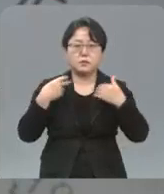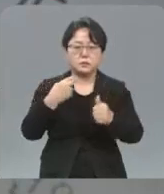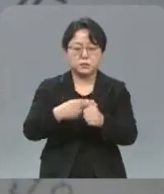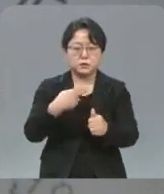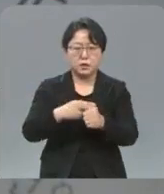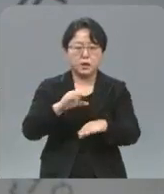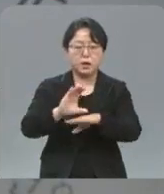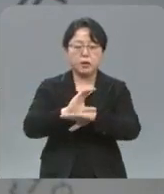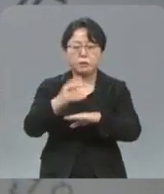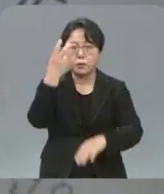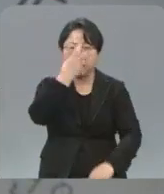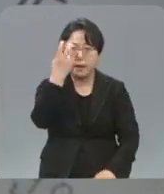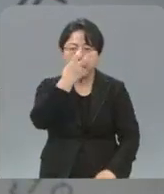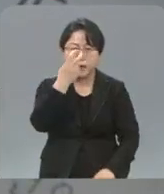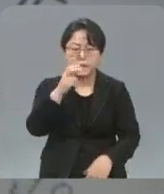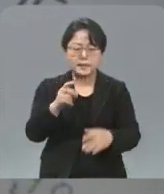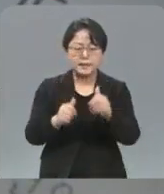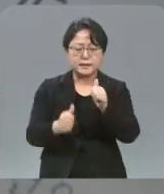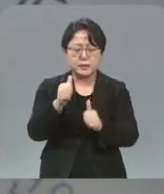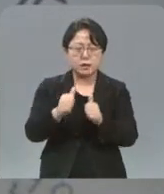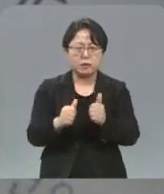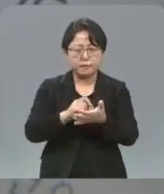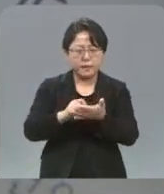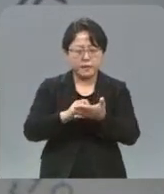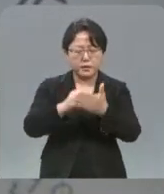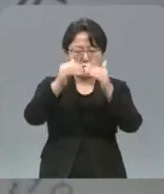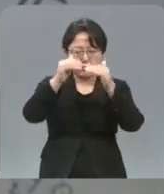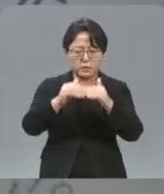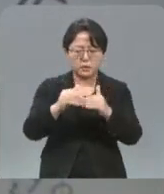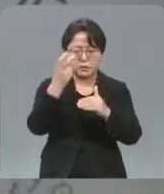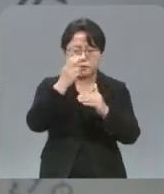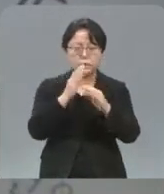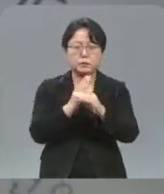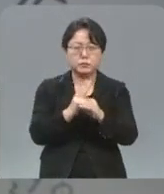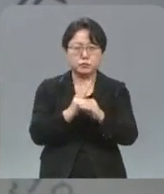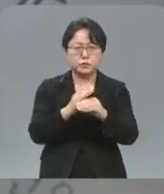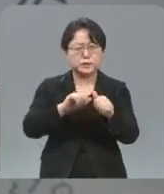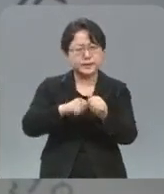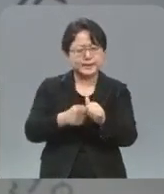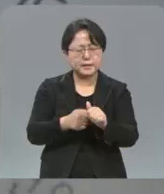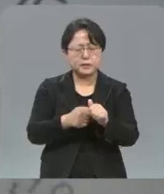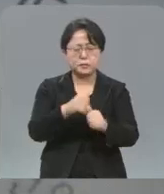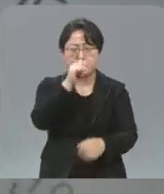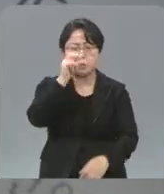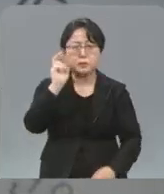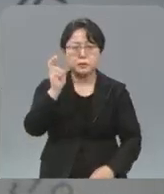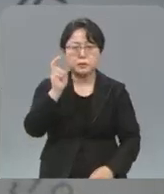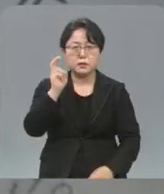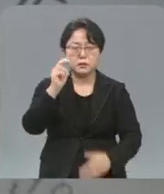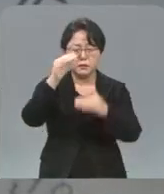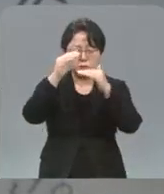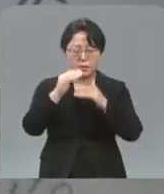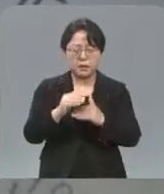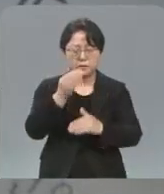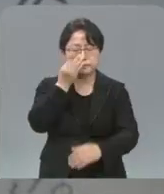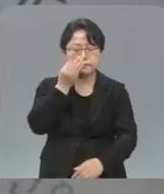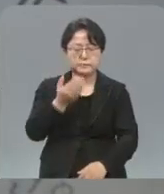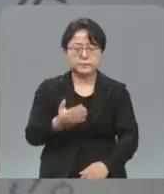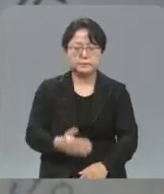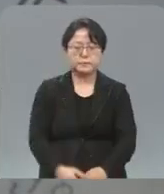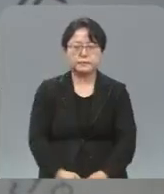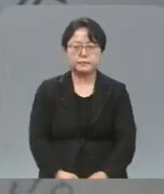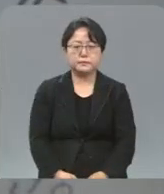교사들의 컴퓨터 관리와 시험 출제 과정 전체를 감사하고 있어 징계도 불가피해 보입니다. 김정대 기자의